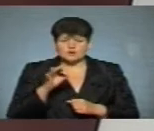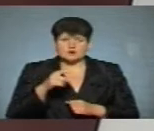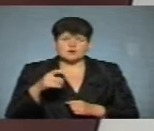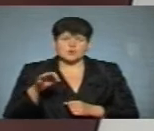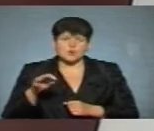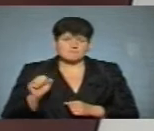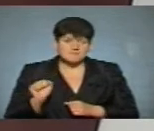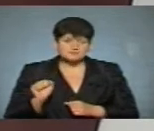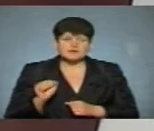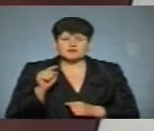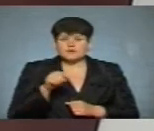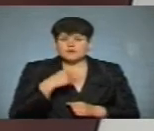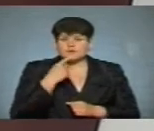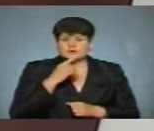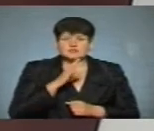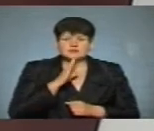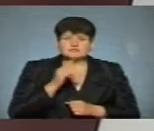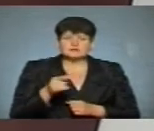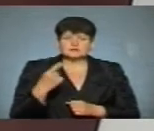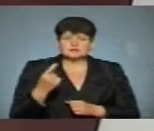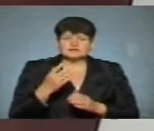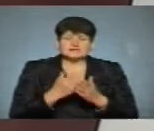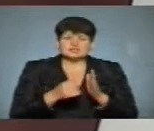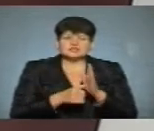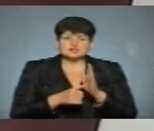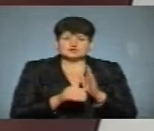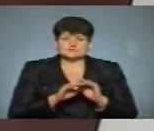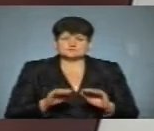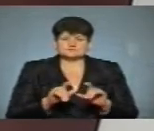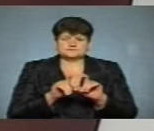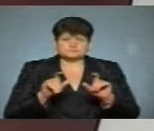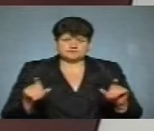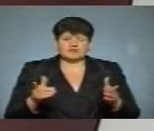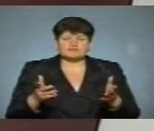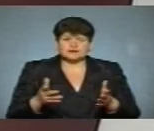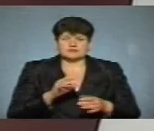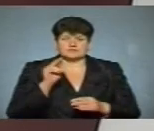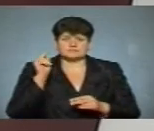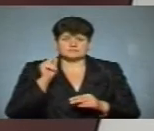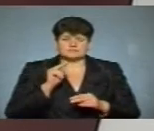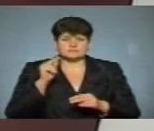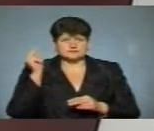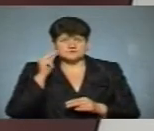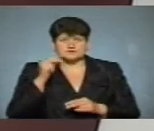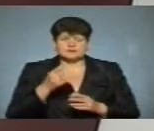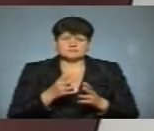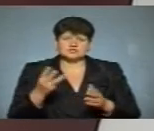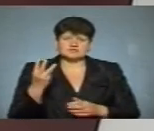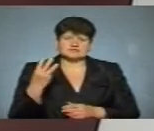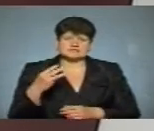Хома. За її словами, на Тернопільщині є 600 дошкільно-навчальних закладів, у яких виховують більше 30 тисяч